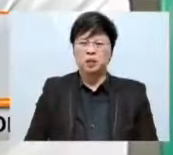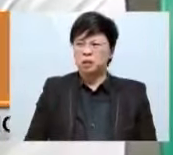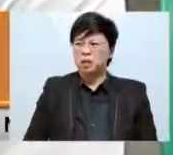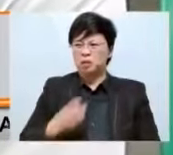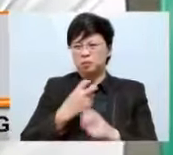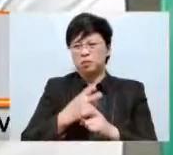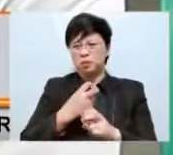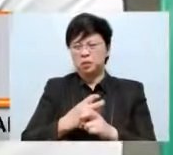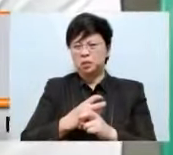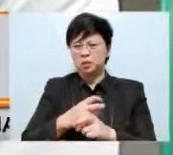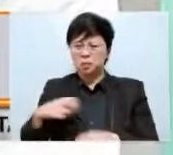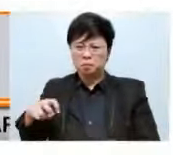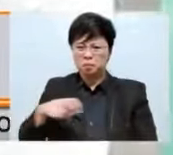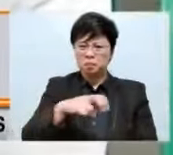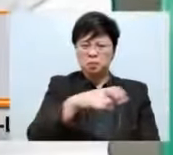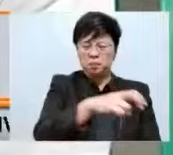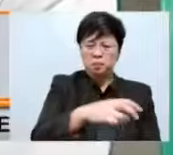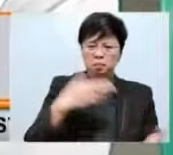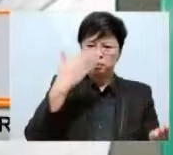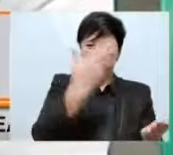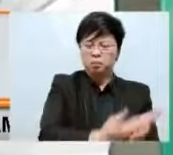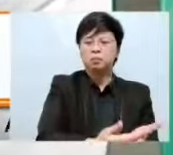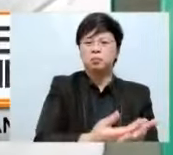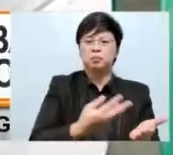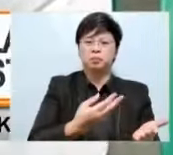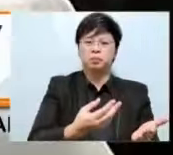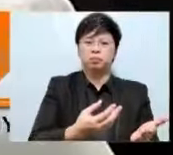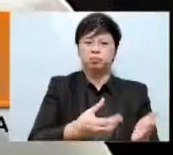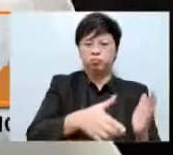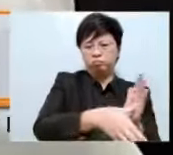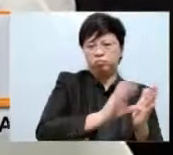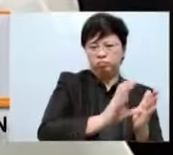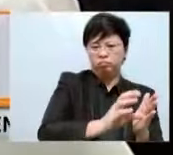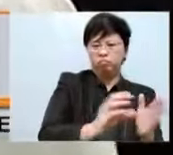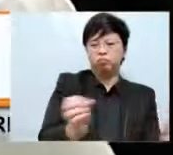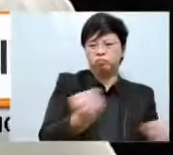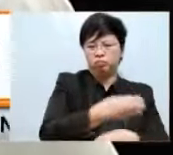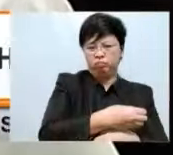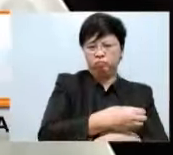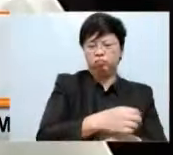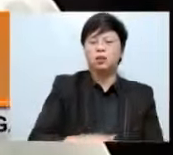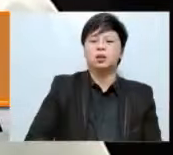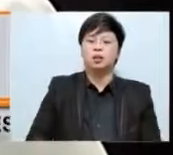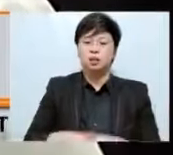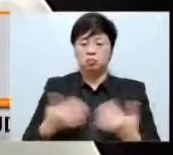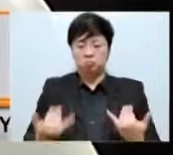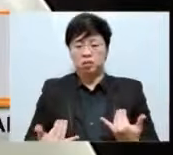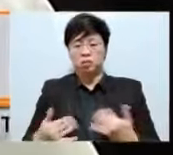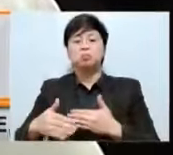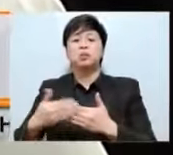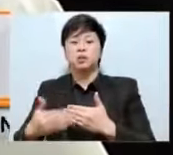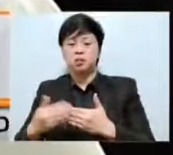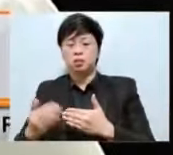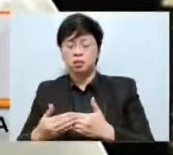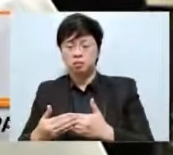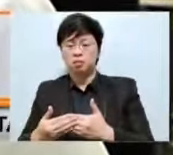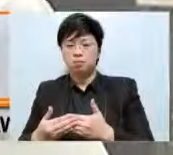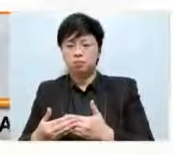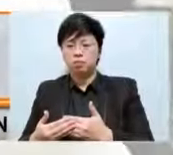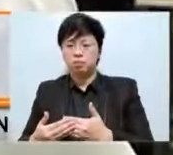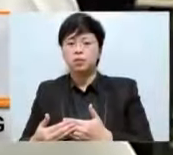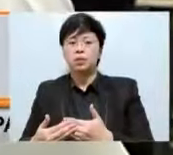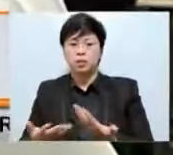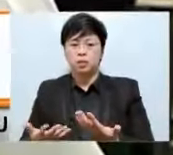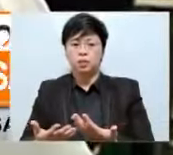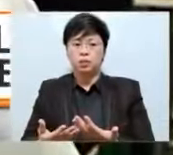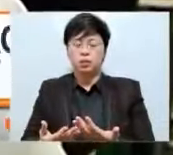saka nakakakuha rin po siya ng time. Kung nandito na, on the spot na agad. Mas mapapadali po yung buhay namin. Ganun compared sa? Sa pipila pa po,